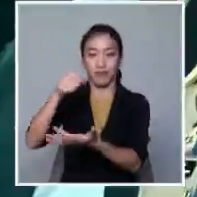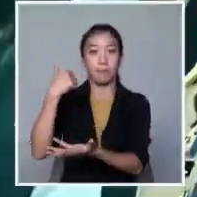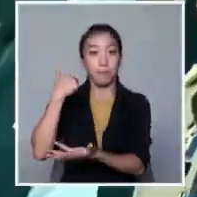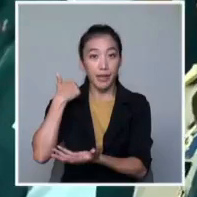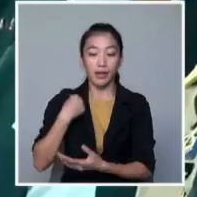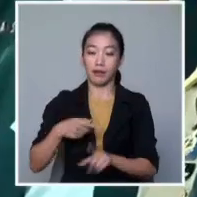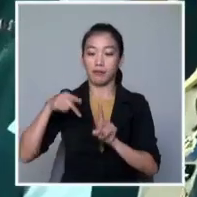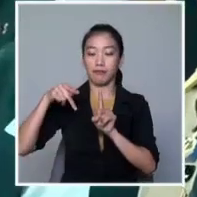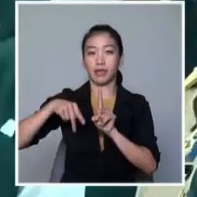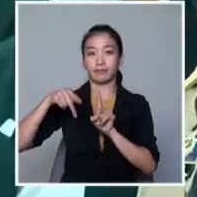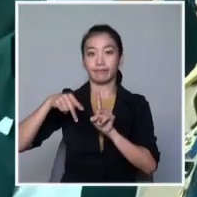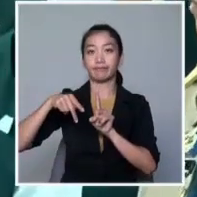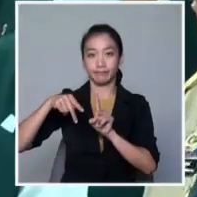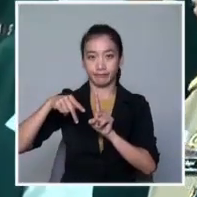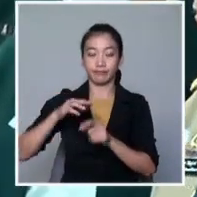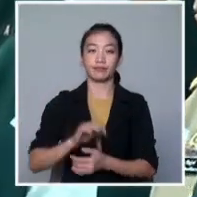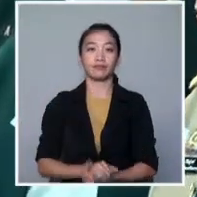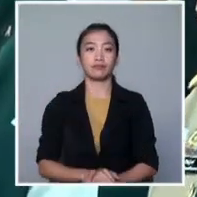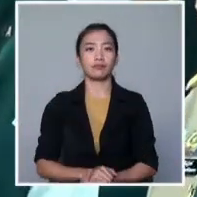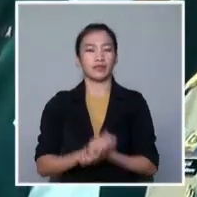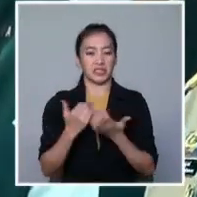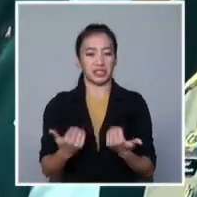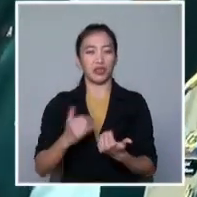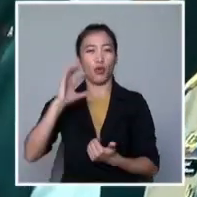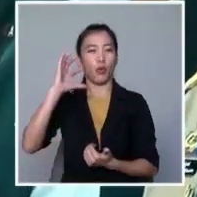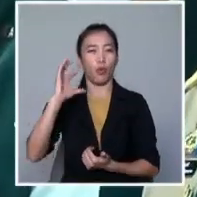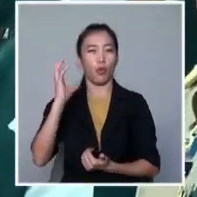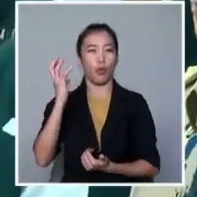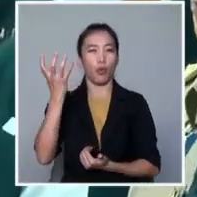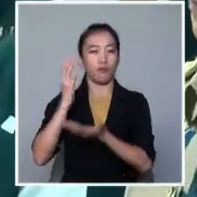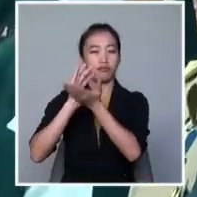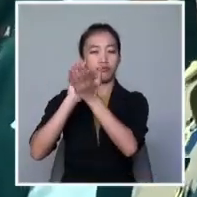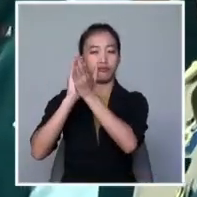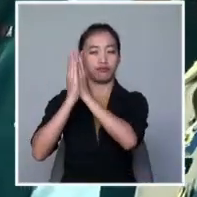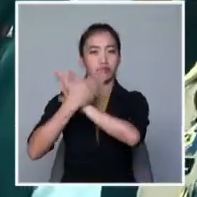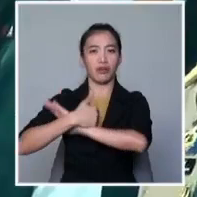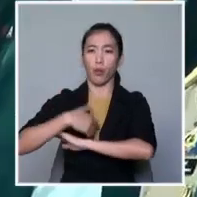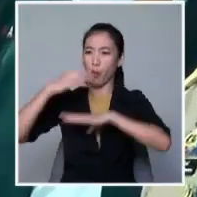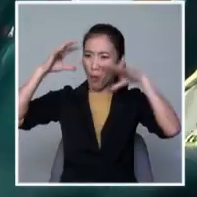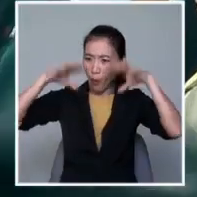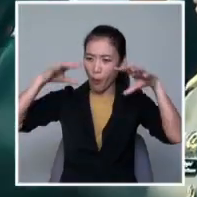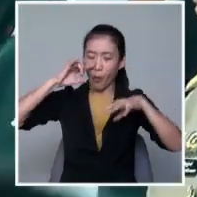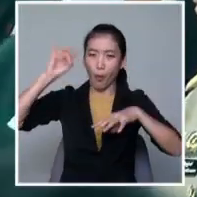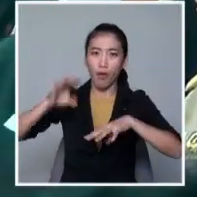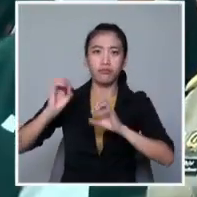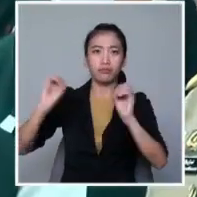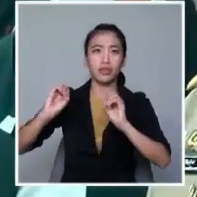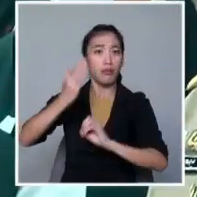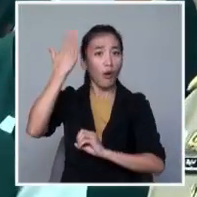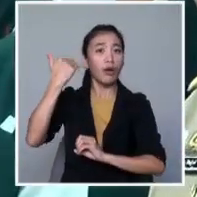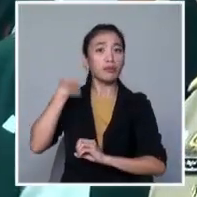ด นี่คือโลกกำลังเปลี่ยนแปลงนะไม่เคยตกมากขนาดนี้ครั้งก่อนนี้ที่เราเจอที่อุบลก็ไม่เ